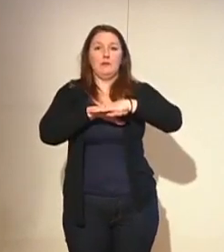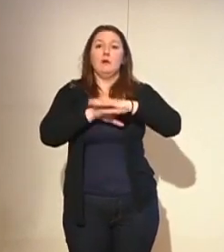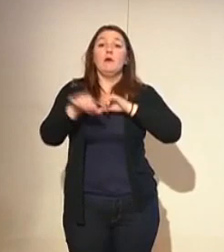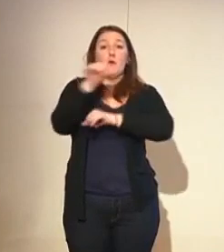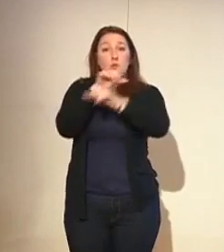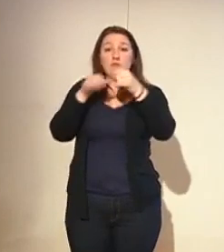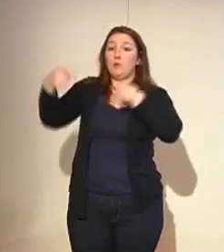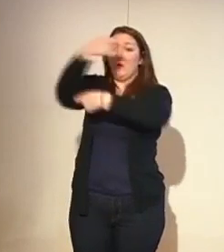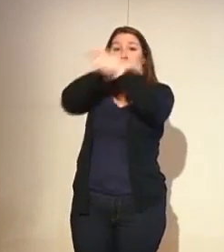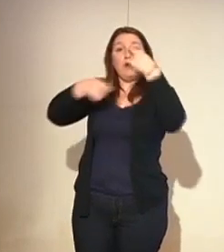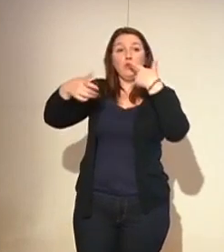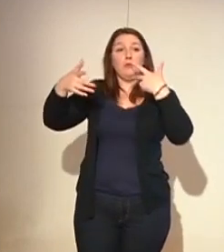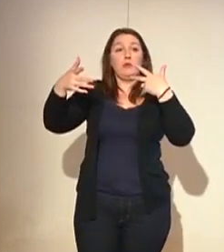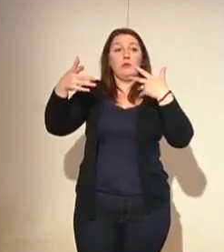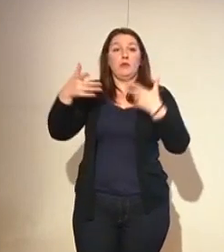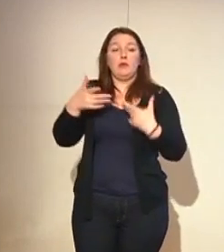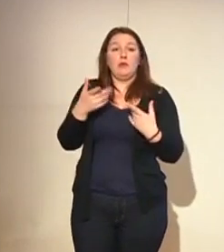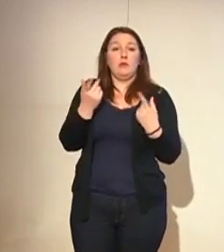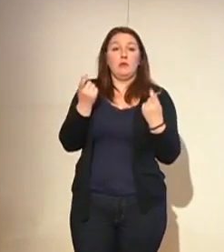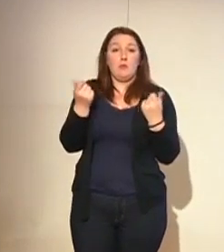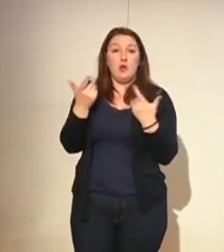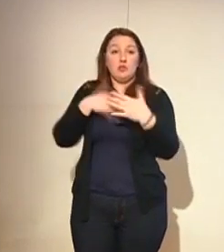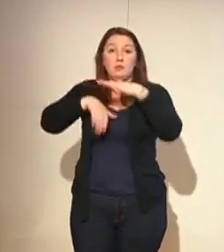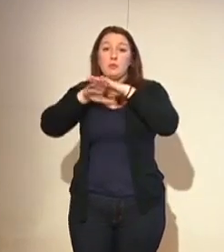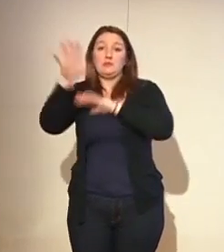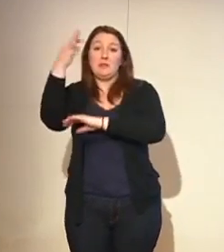marché euh plus que de 5